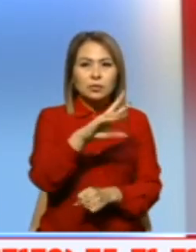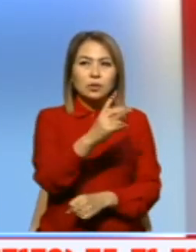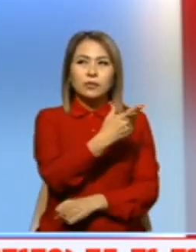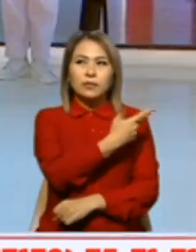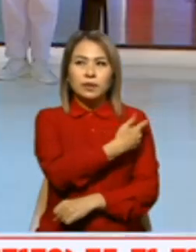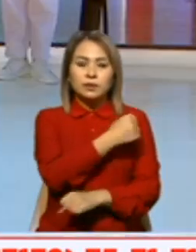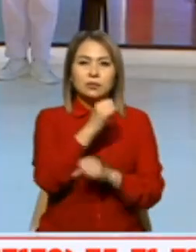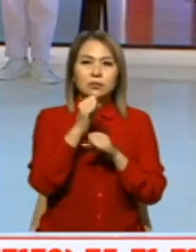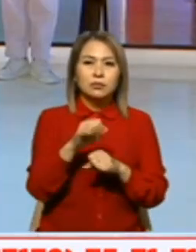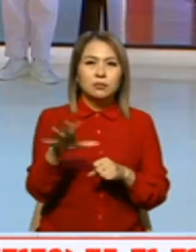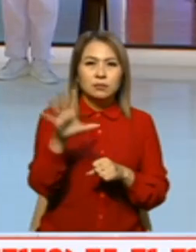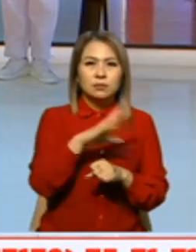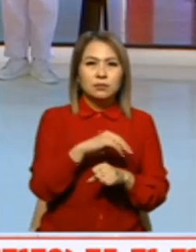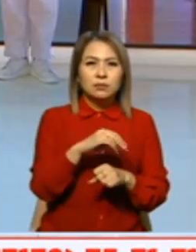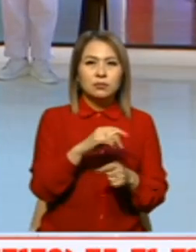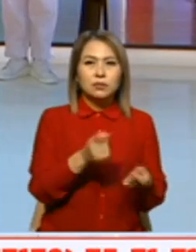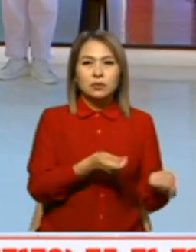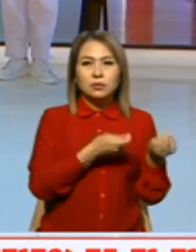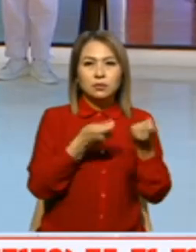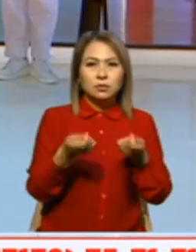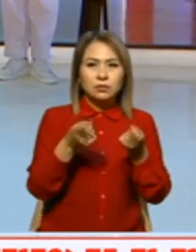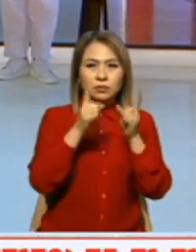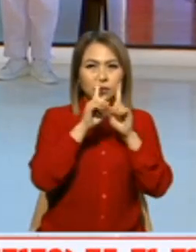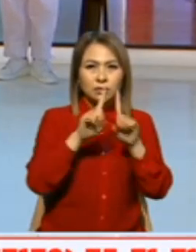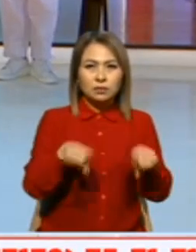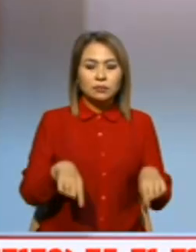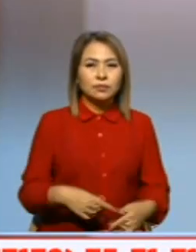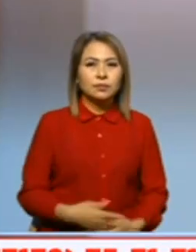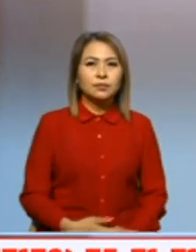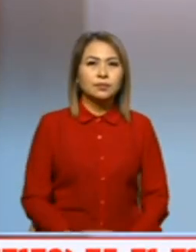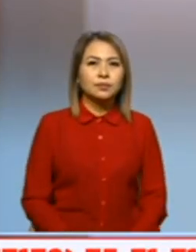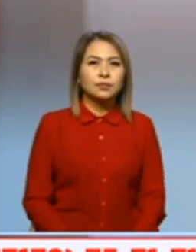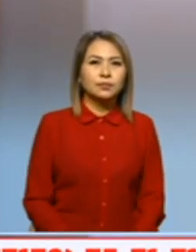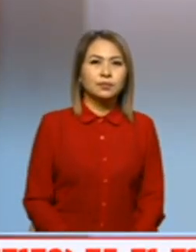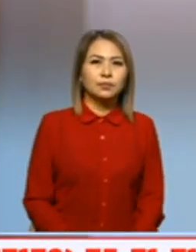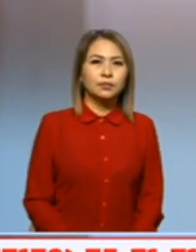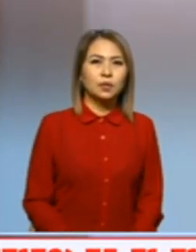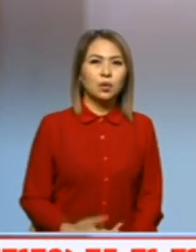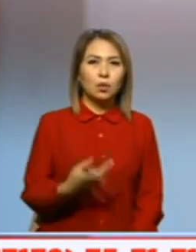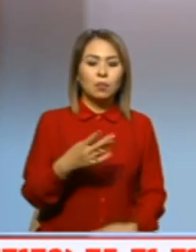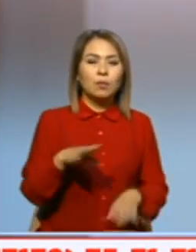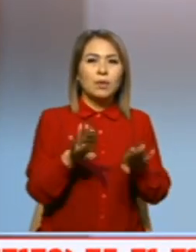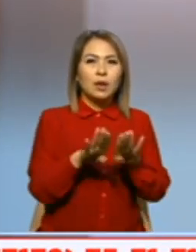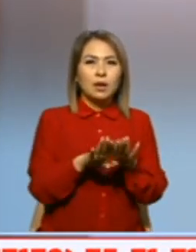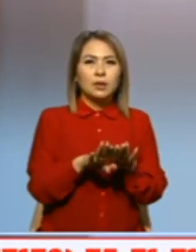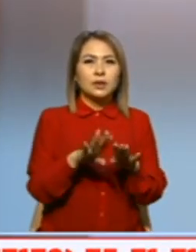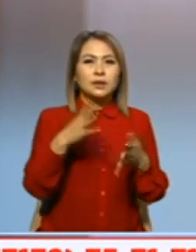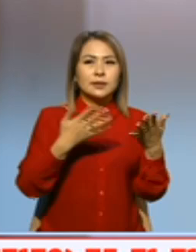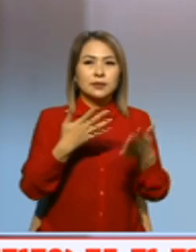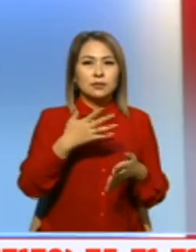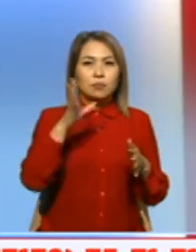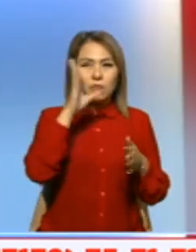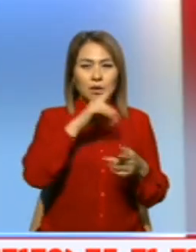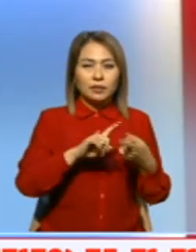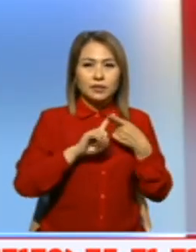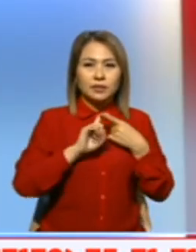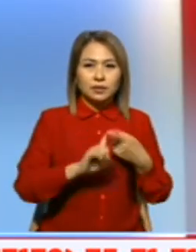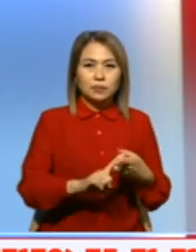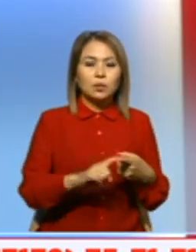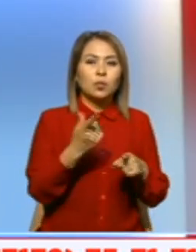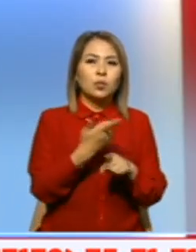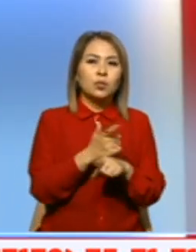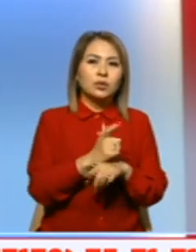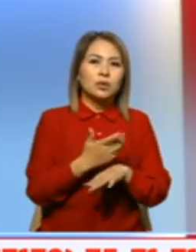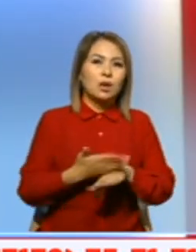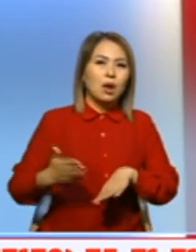вакцинированы, олар жұқтырып әкелмейді. Бірақ жұқтырып алу мүмкін, жұқтырып алған жағдайда ауру ағымы өте